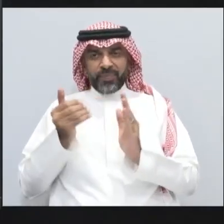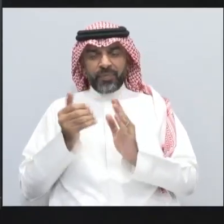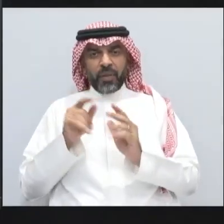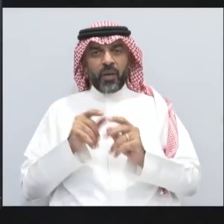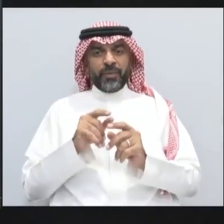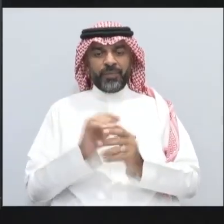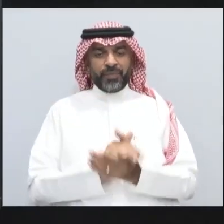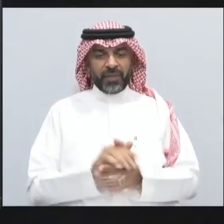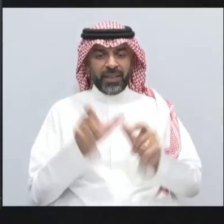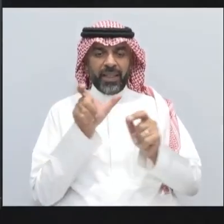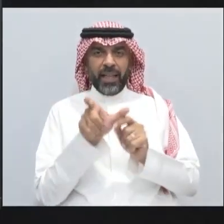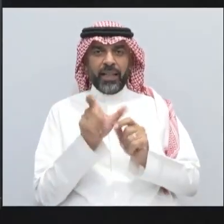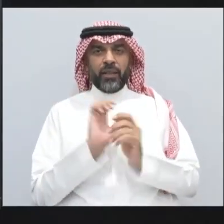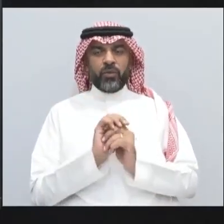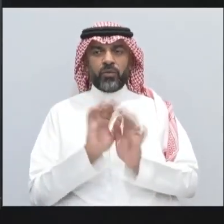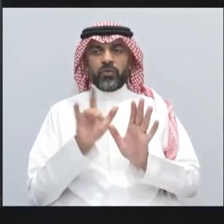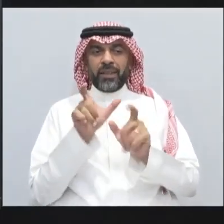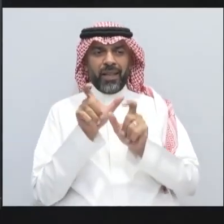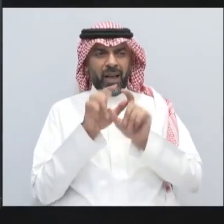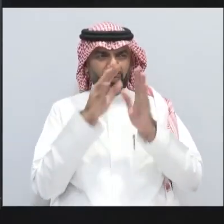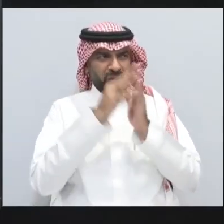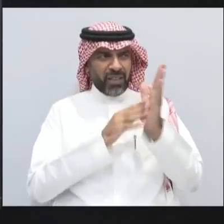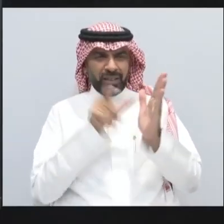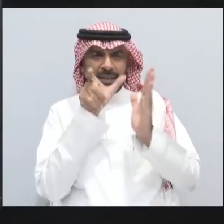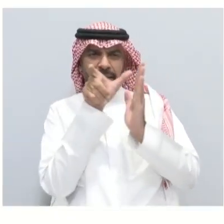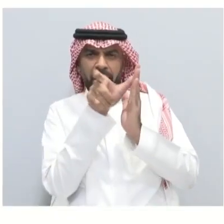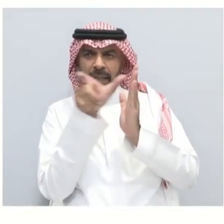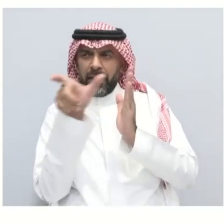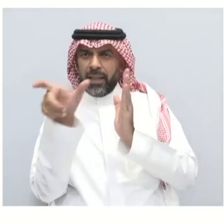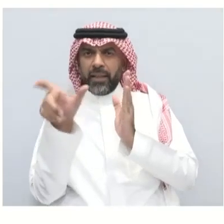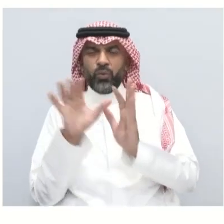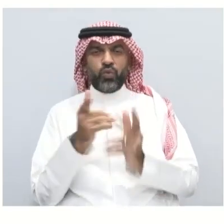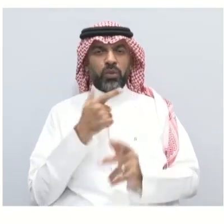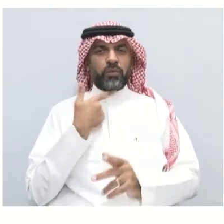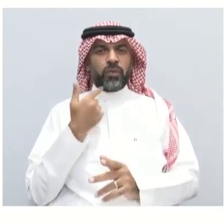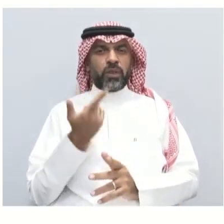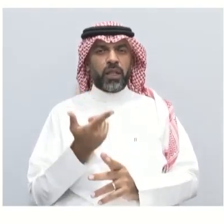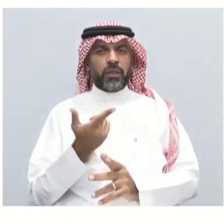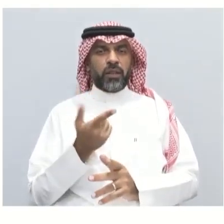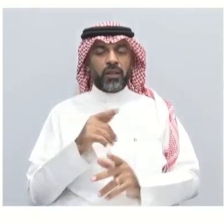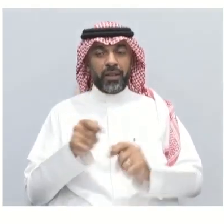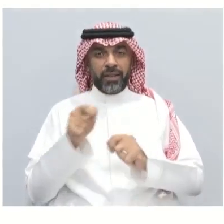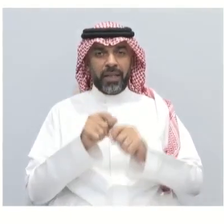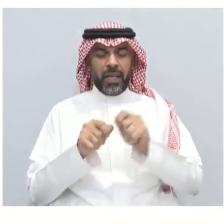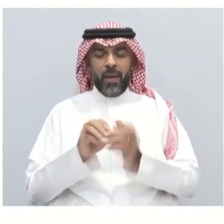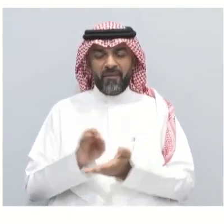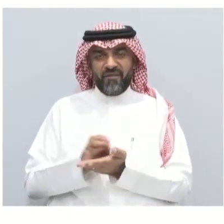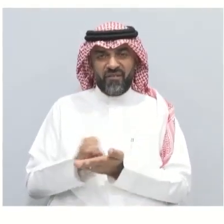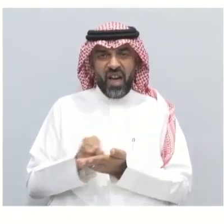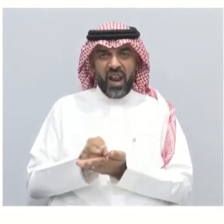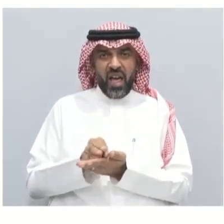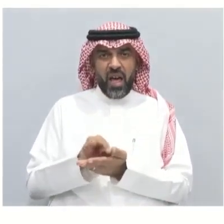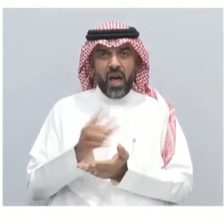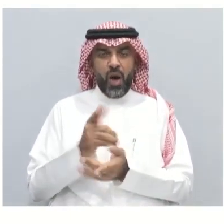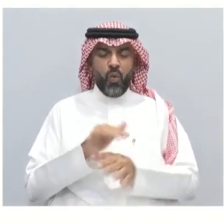التحديد فماذا نحتاج لتحديد النص احسنتم نحتاج الى استخدام الفاره او استخدام